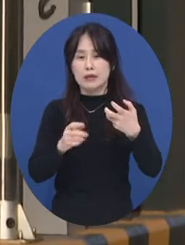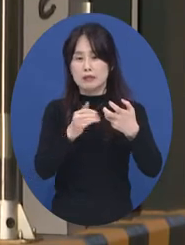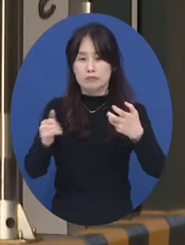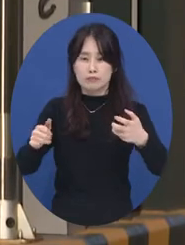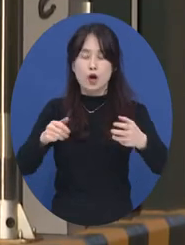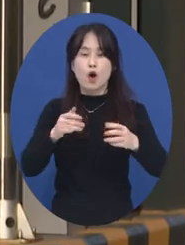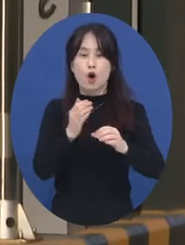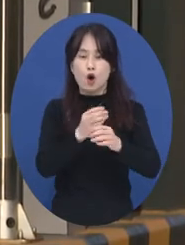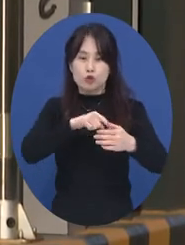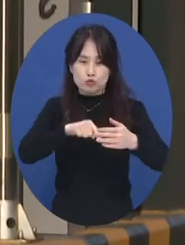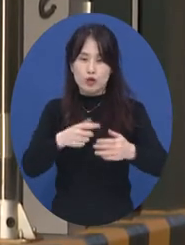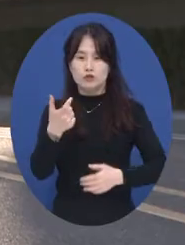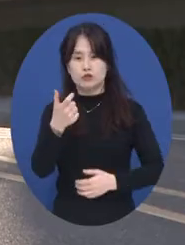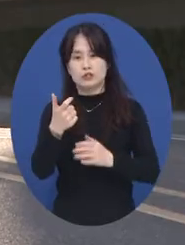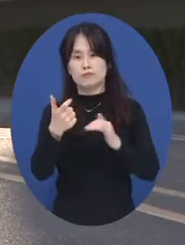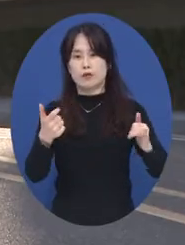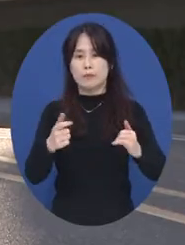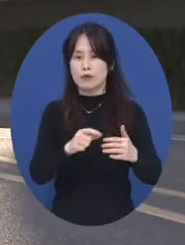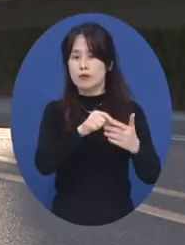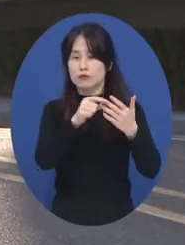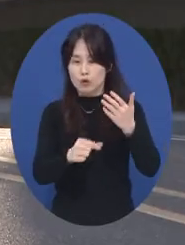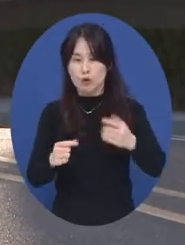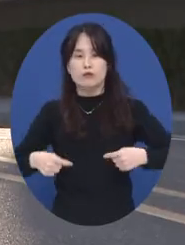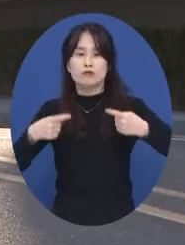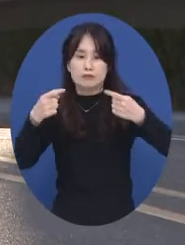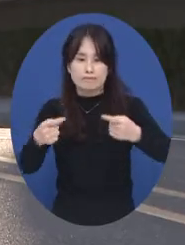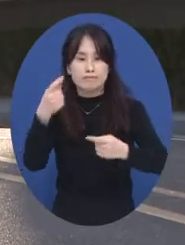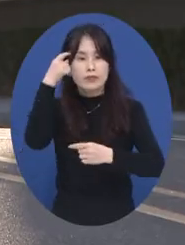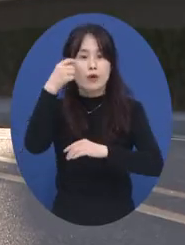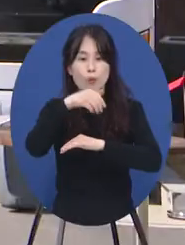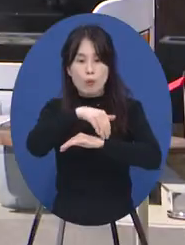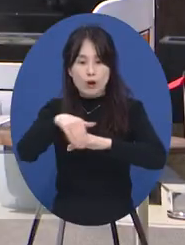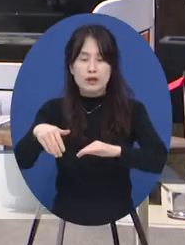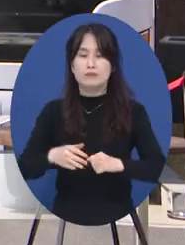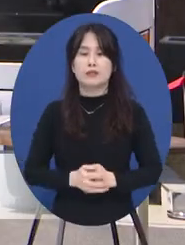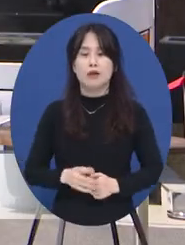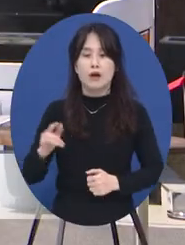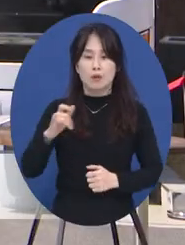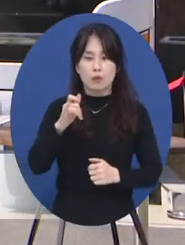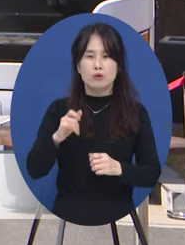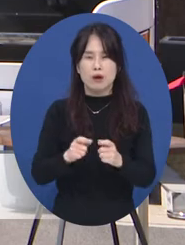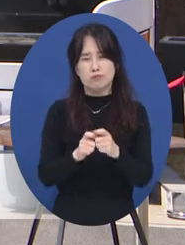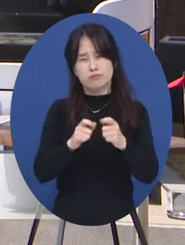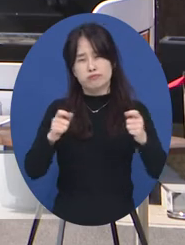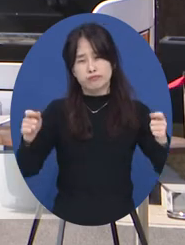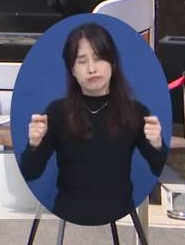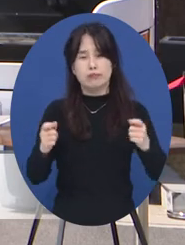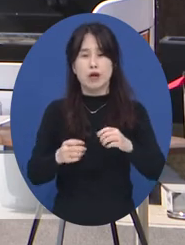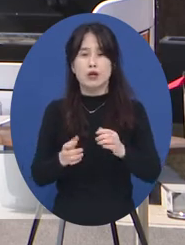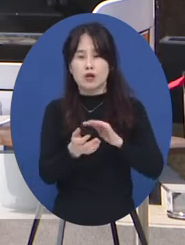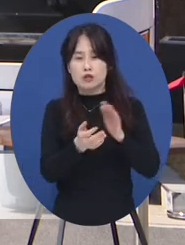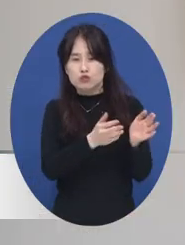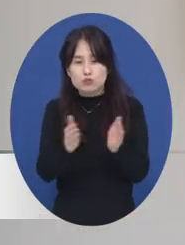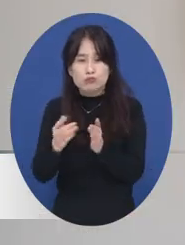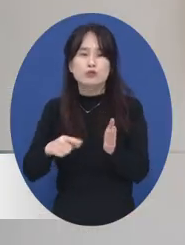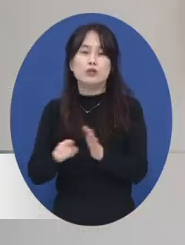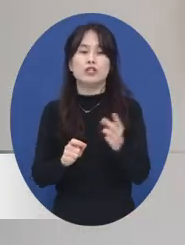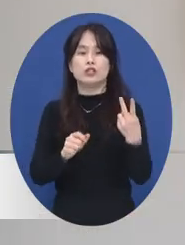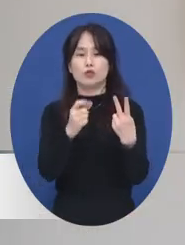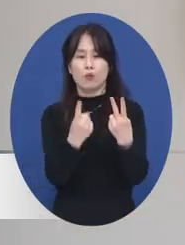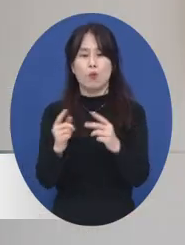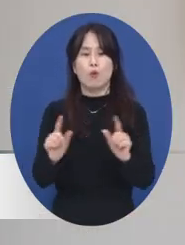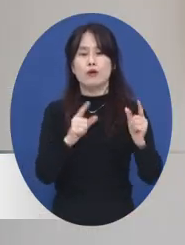명중 60여 명이 순차적으로 이 센터에 입소할 예정입니다. 경기도는 코로나19 사태 장기화에 대비해